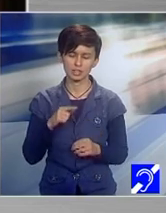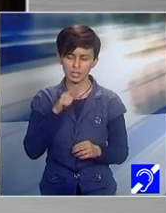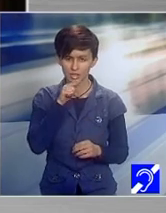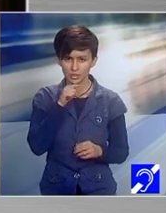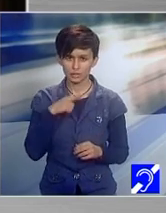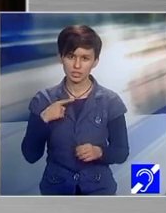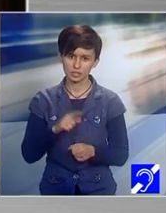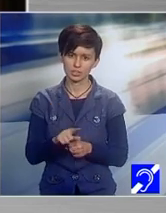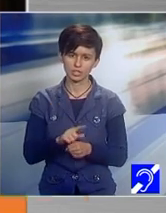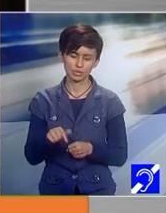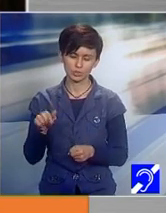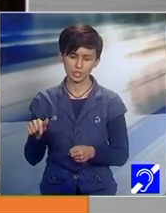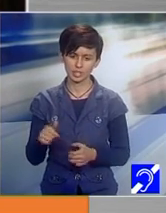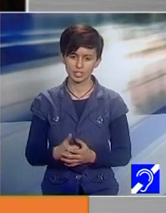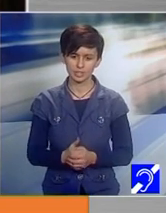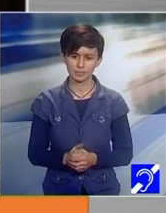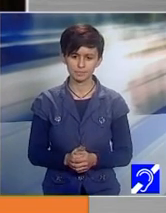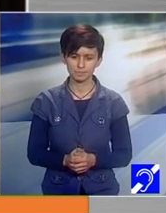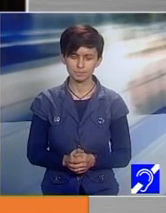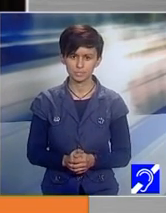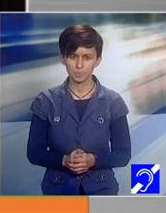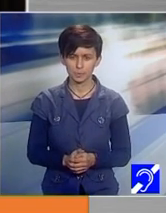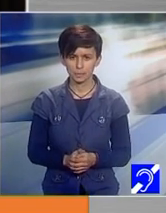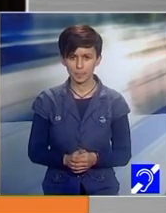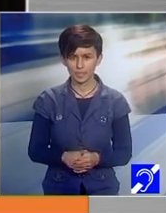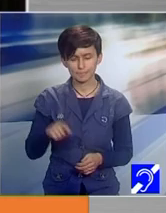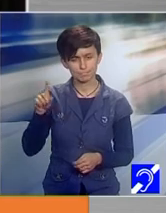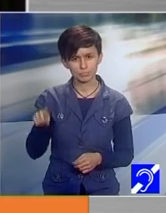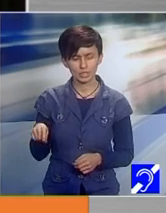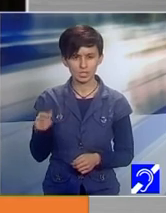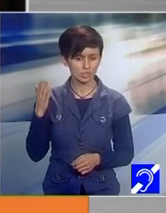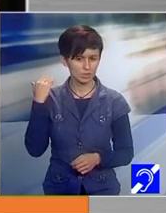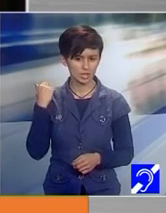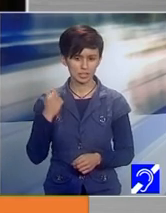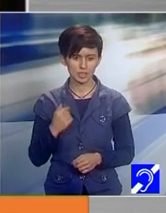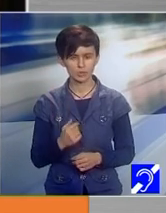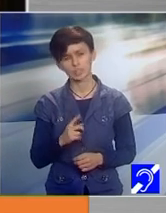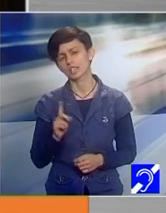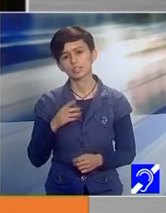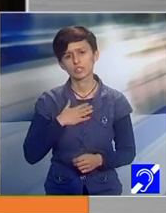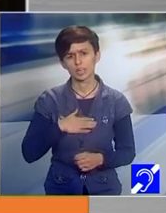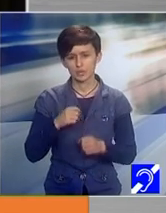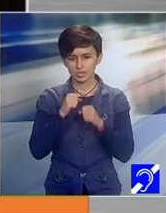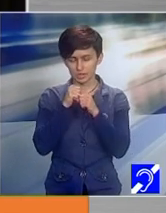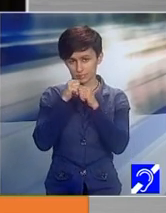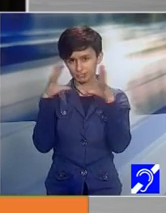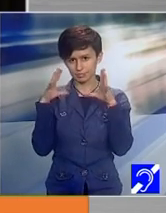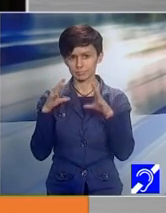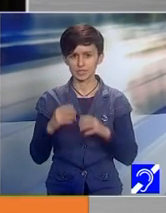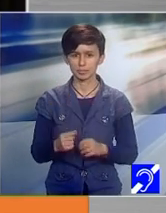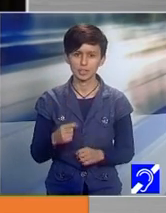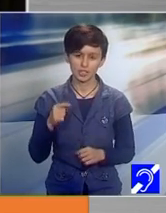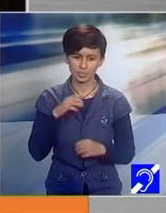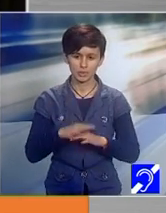acolo este cuibul, să spun așa. Chiar luna trecută, acasă. Acum nu vrem să speriem lumea, dar